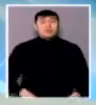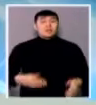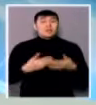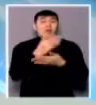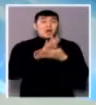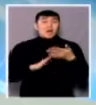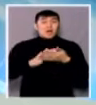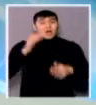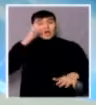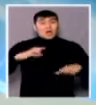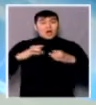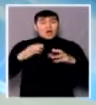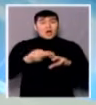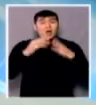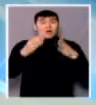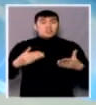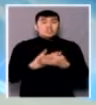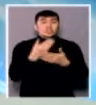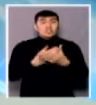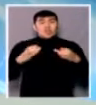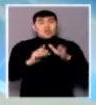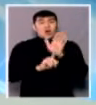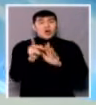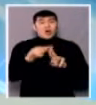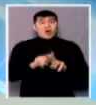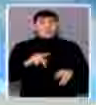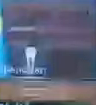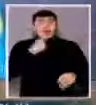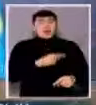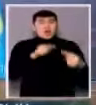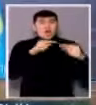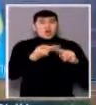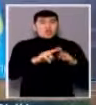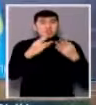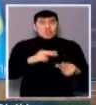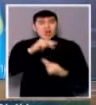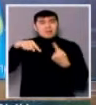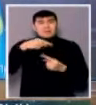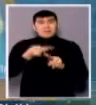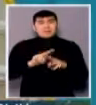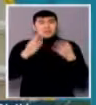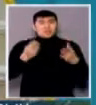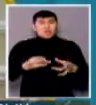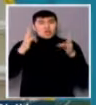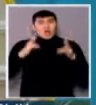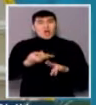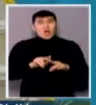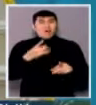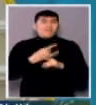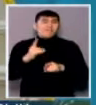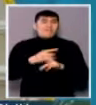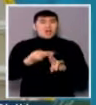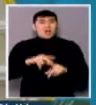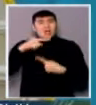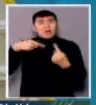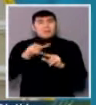Жалғастырамыз. Елімізде жаңа агенттік құрылады. Ол экономикалық қылмыстарға қарсы күресіп, көлеңкелі бизнесті жою тиіс. Бүгін үкіметтің кеңейтілген